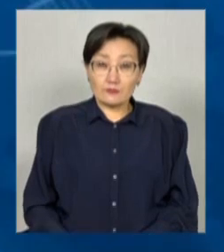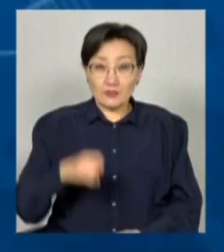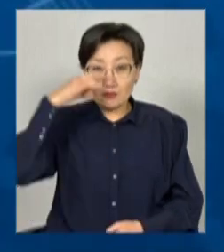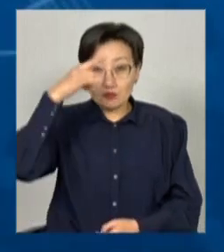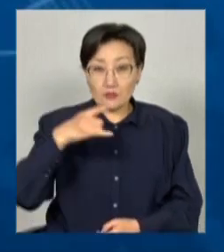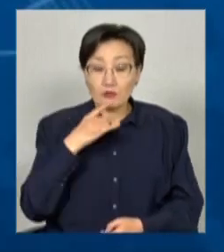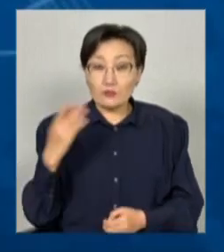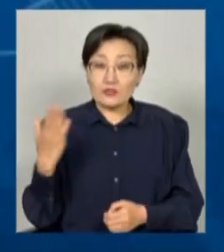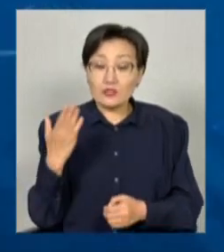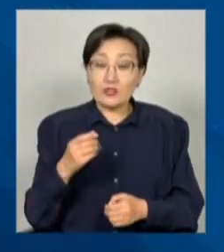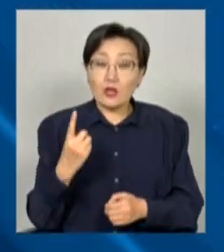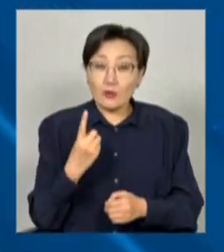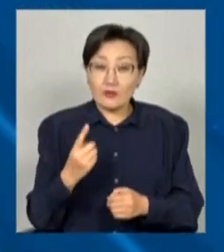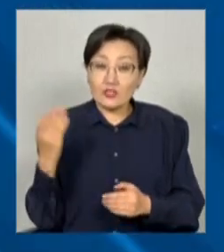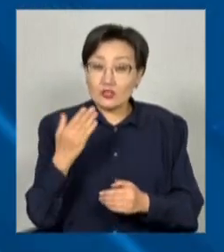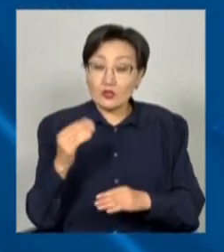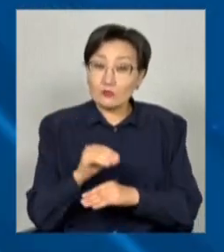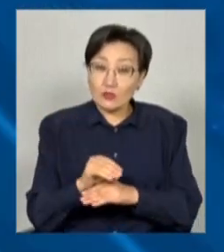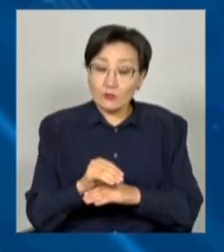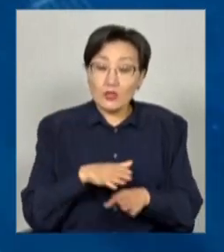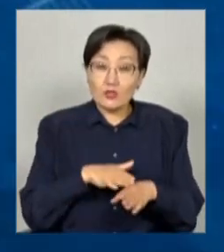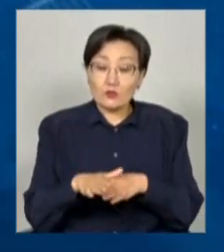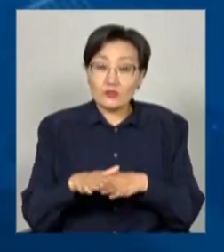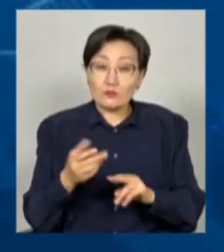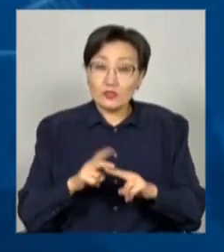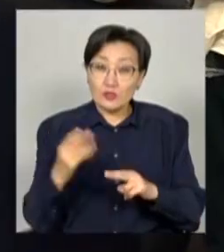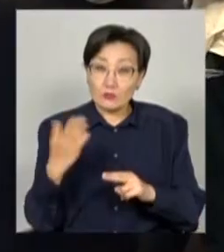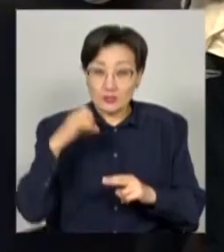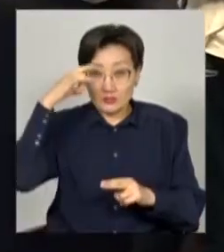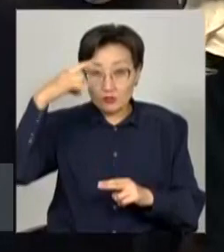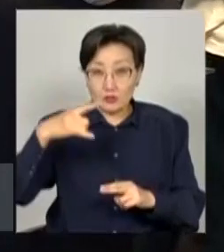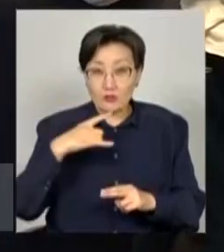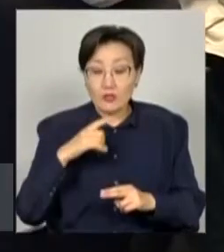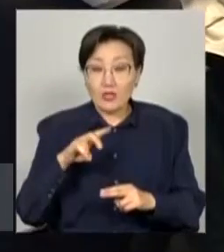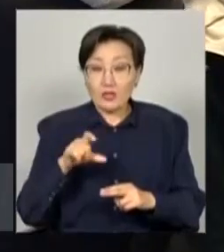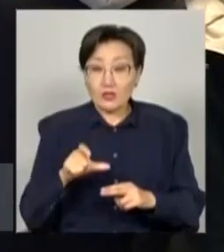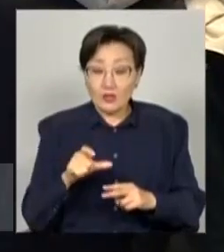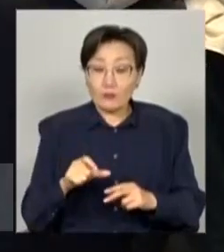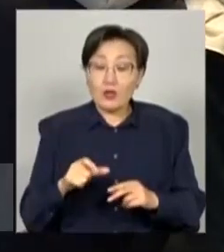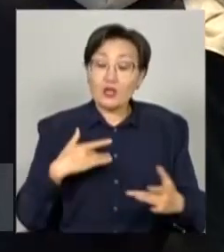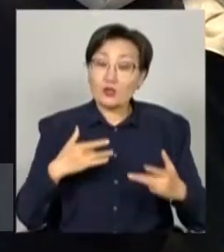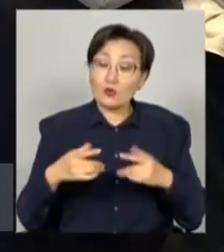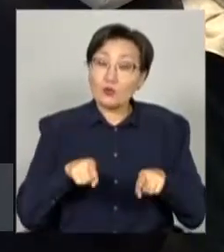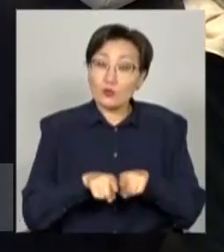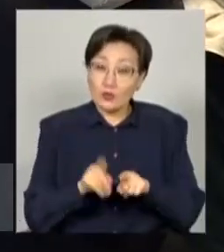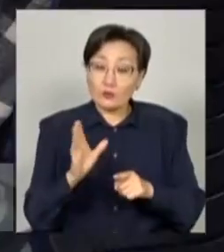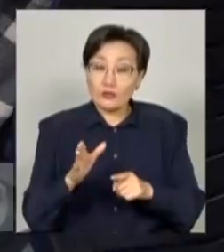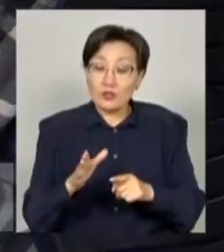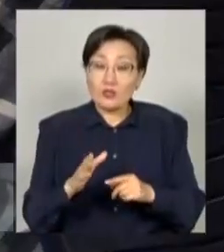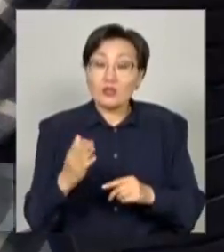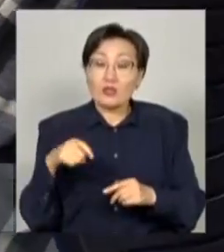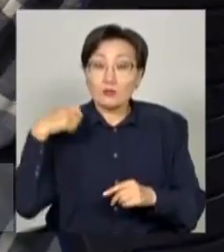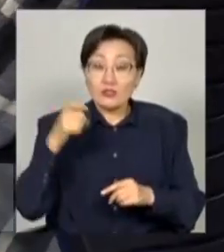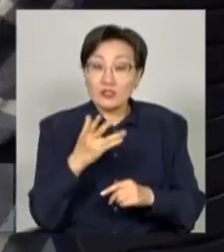Қазақ киносының қоржыны тағы бір туындымен толығады. Толық метражды бұл фильм отандық рэп орындаушылар жайлы болады. Шытырман оқиғаға толы туынды